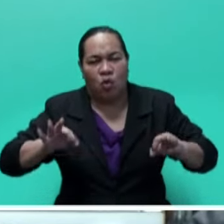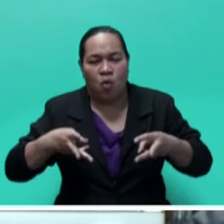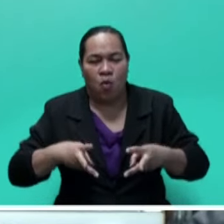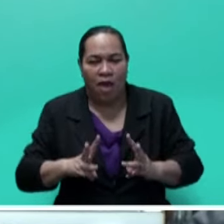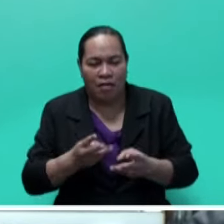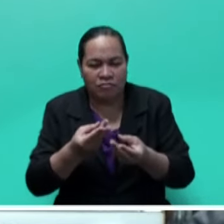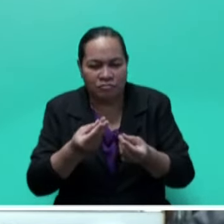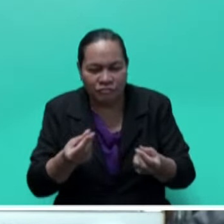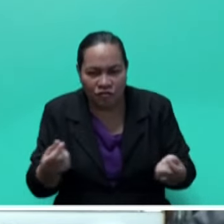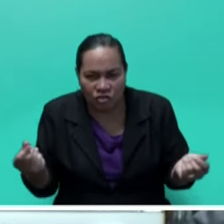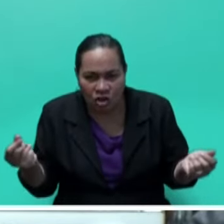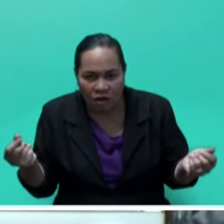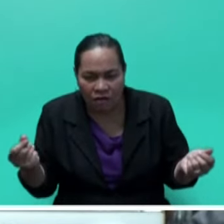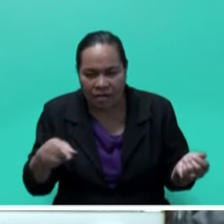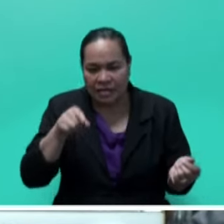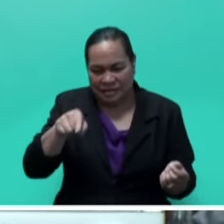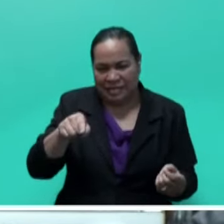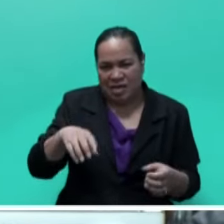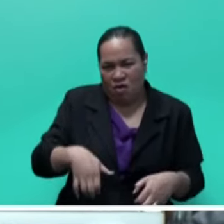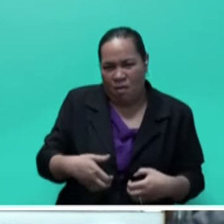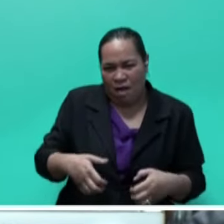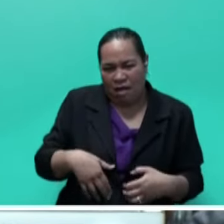kauai tumekina na esa nora.